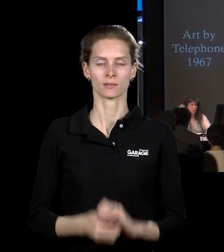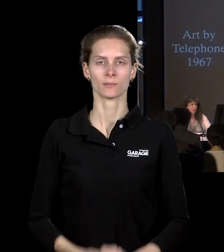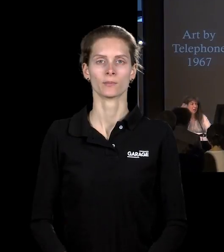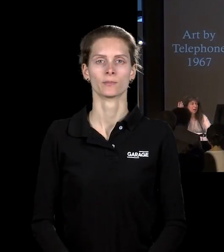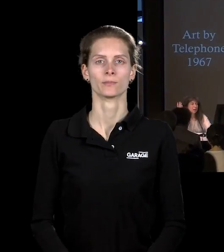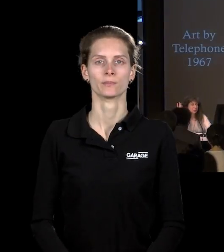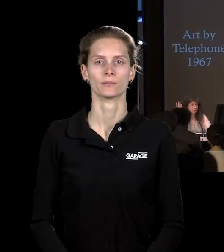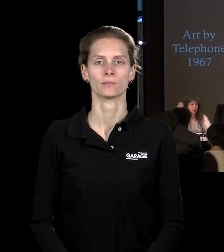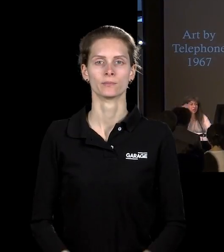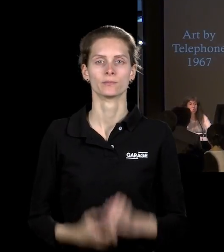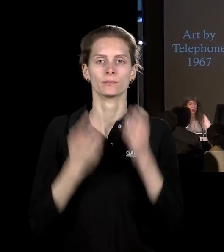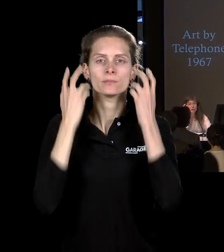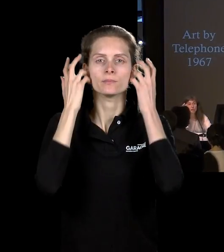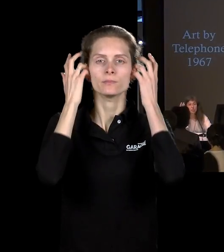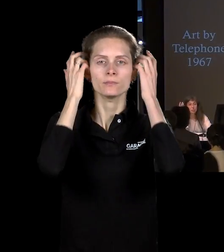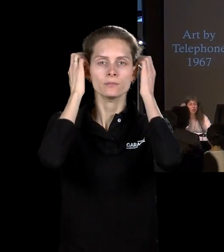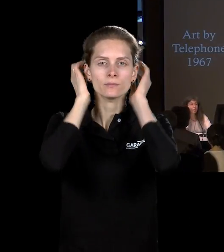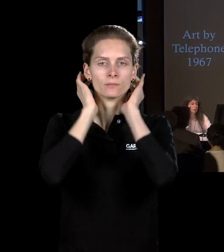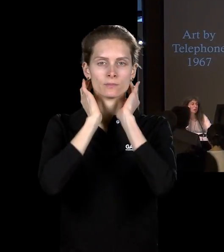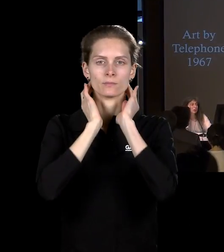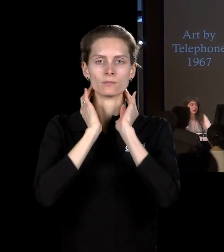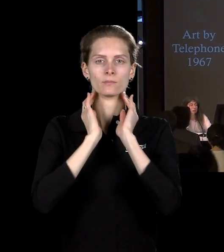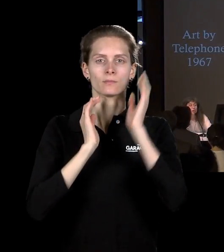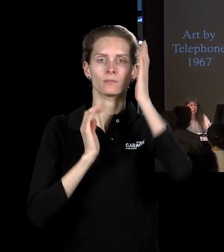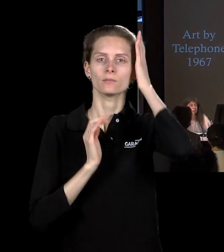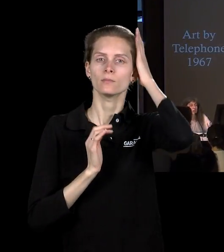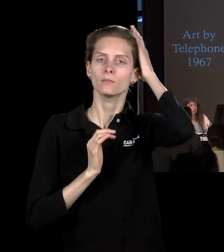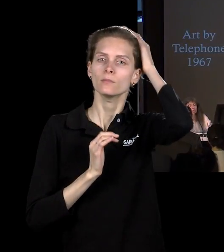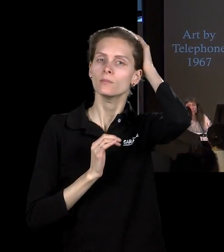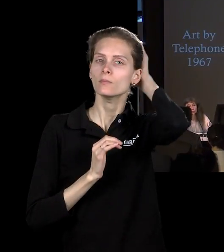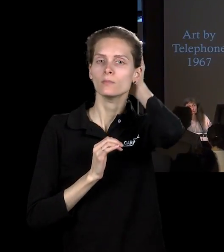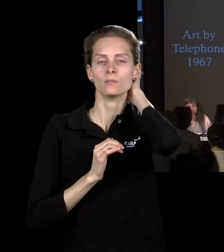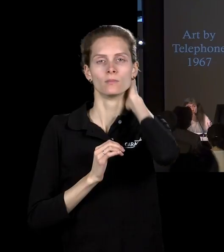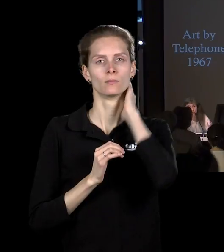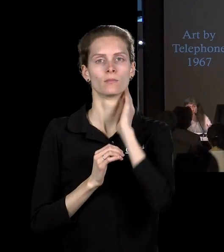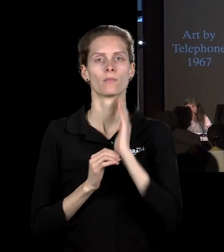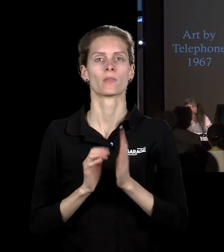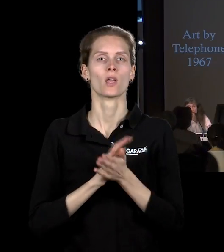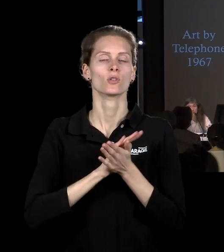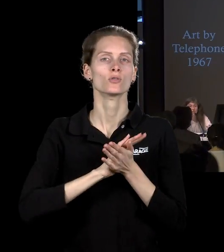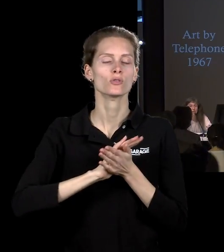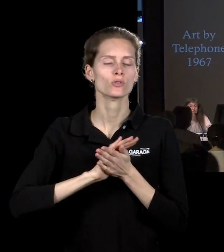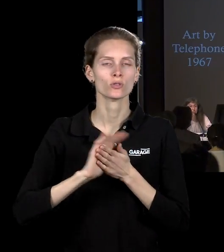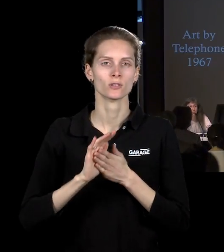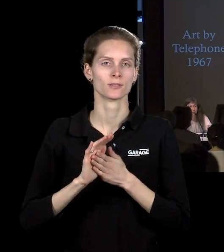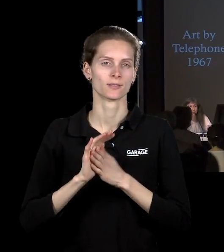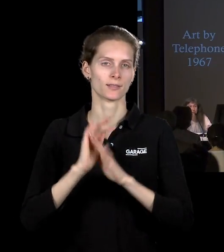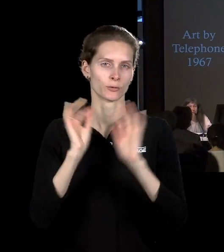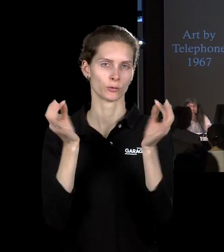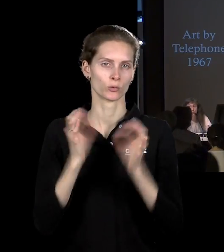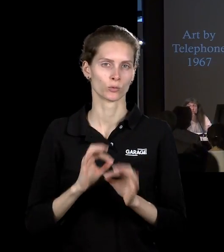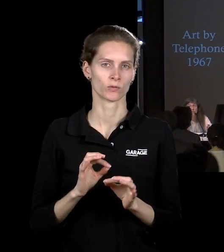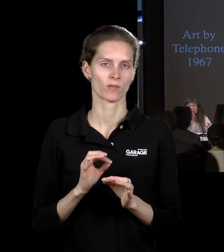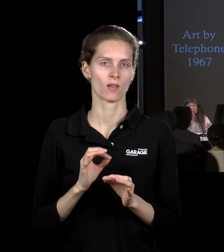и замечательное такое чистое концептуальное произведение, очень знаменитое, «Искусство по телефону». Выставлялось оно первый раз